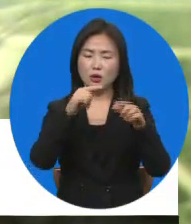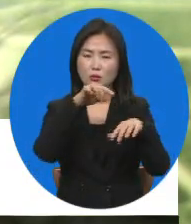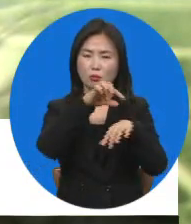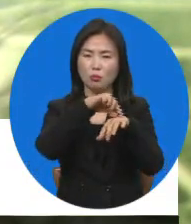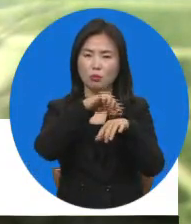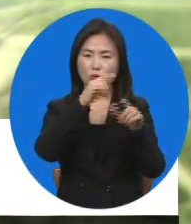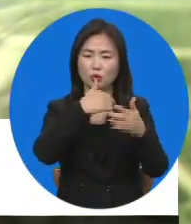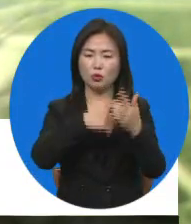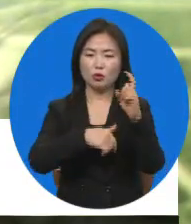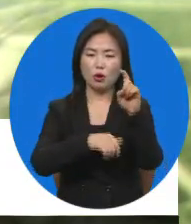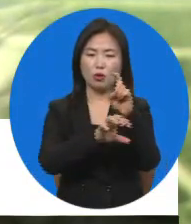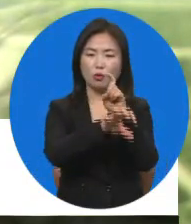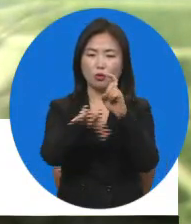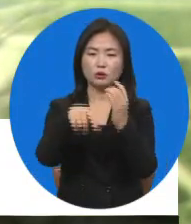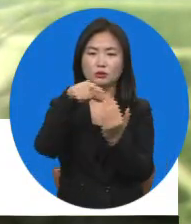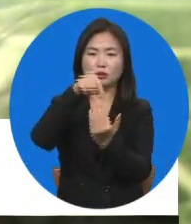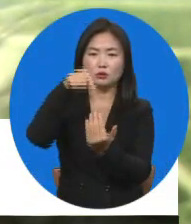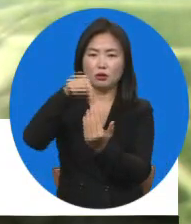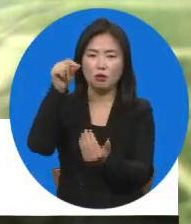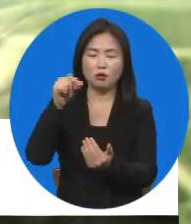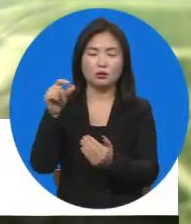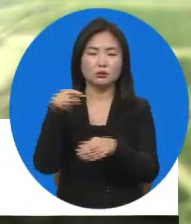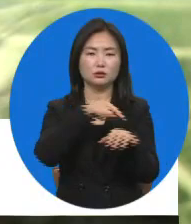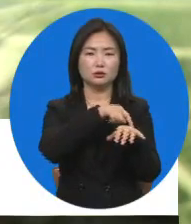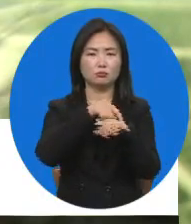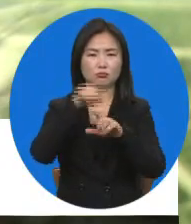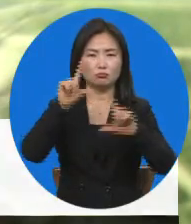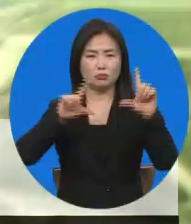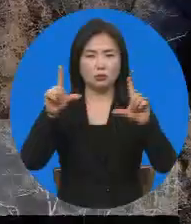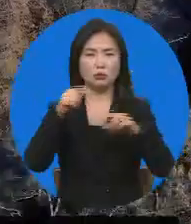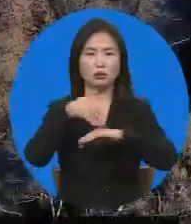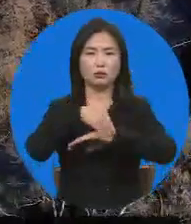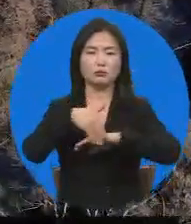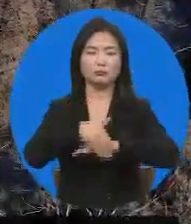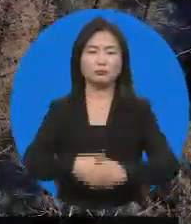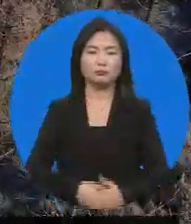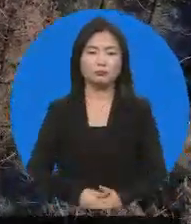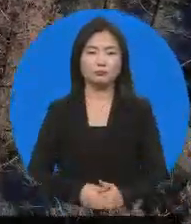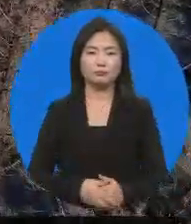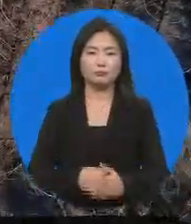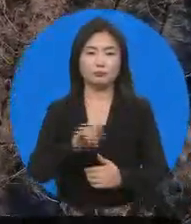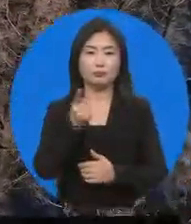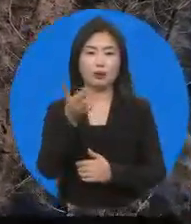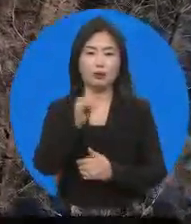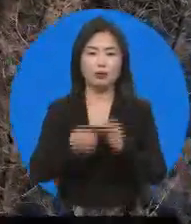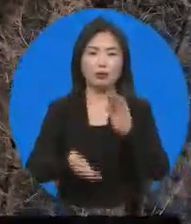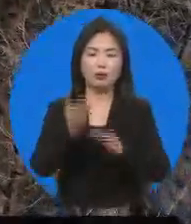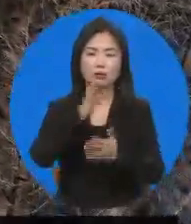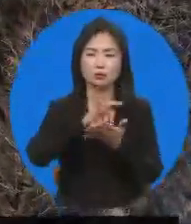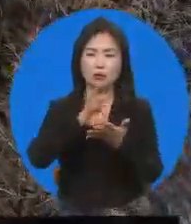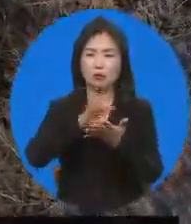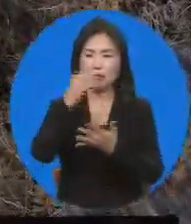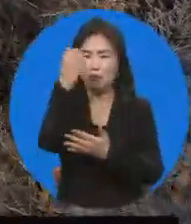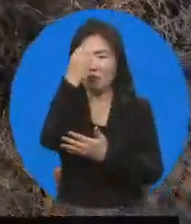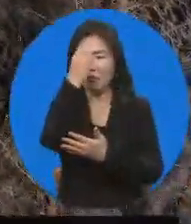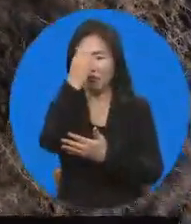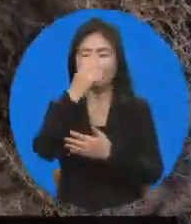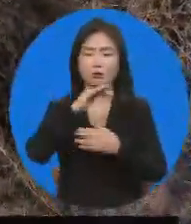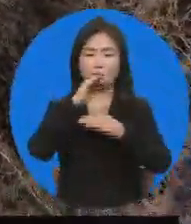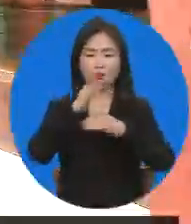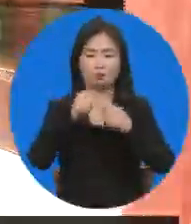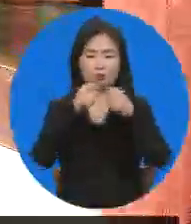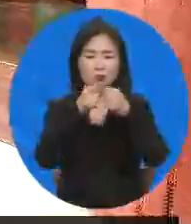그것을 10개 지역을 선정해 서 재 낸 살아 갈 계획입니다 100억 원이 넘는 돈이 든다고 하는데 내용을